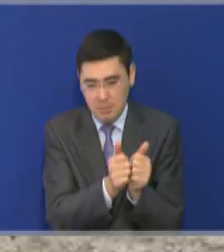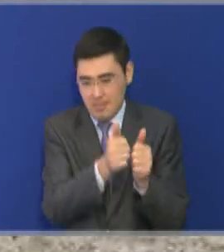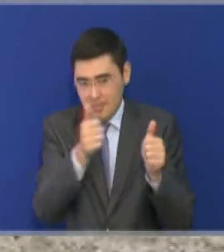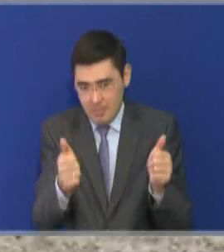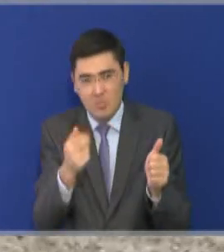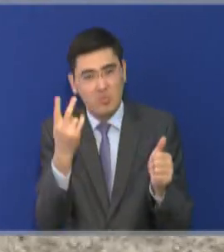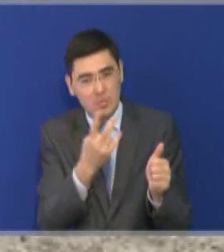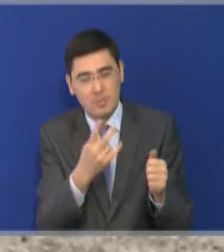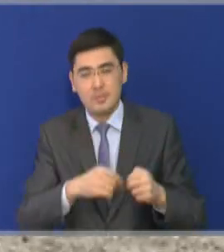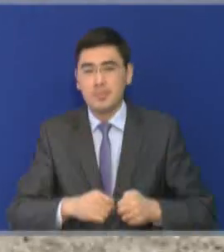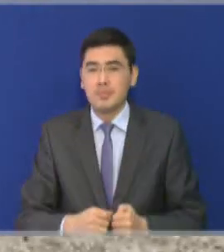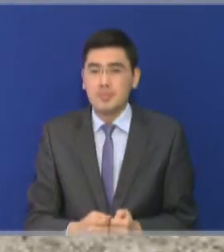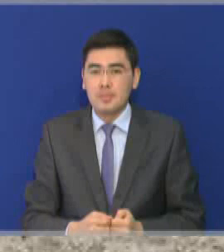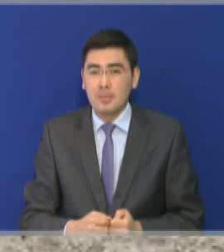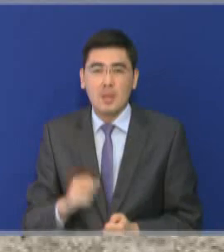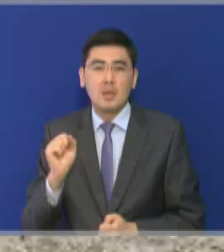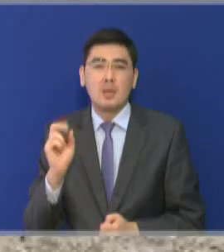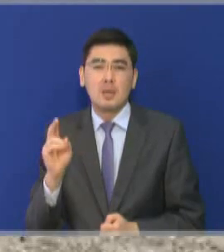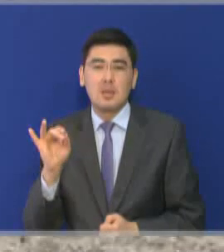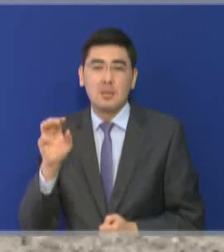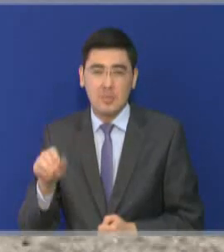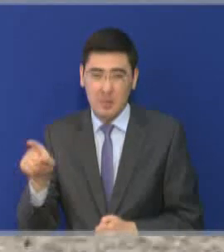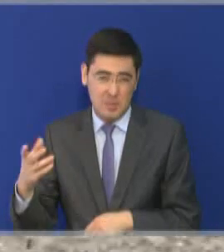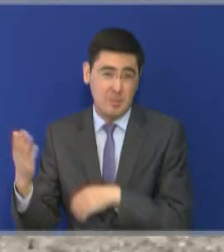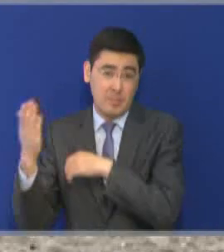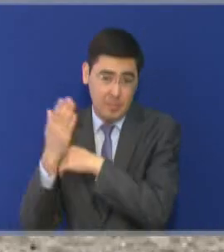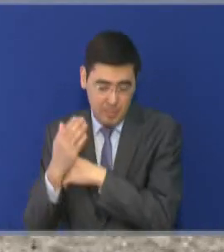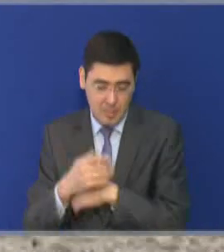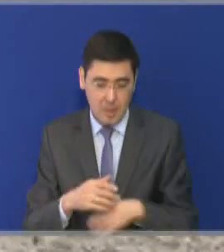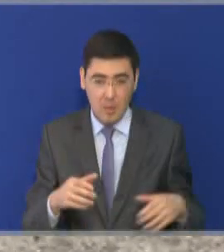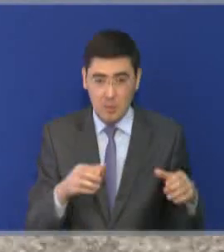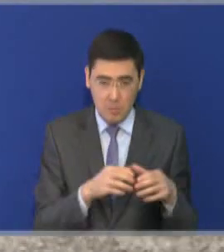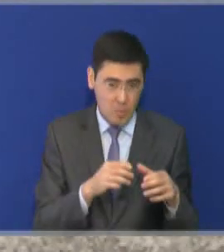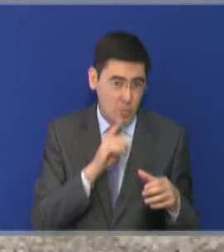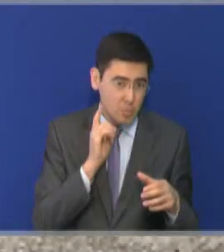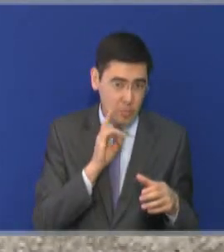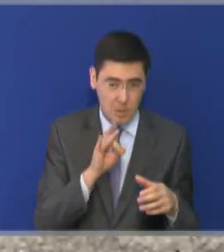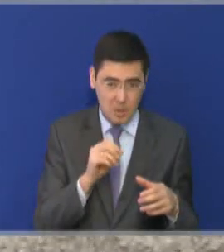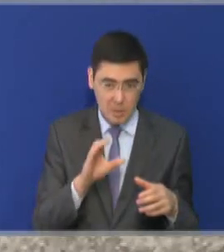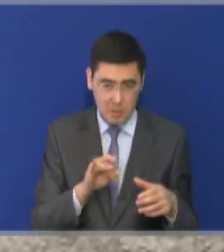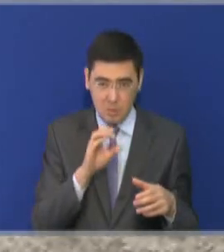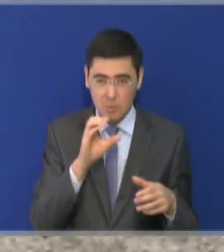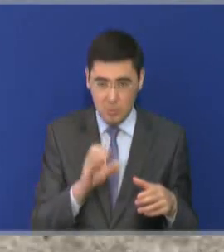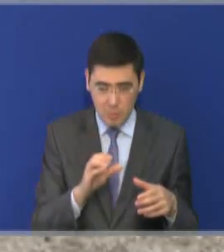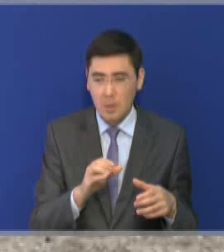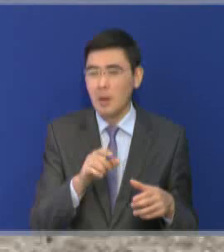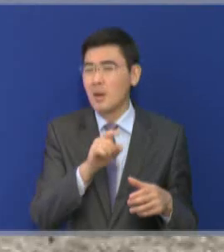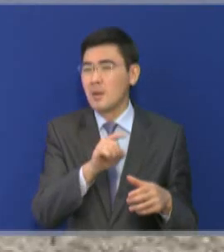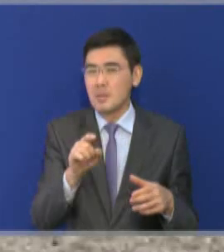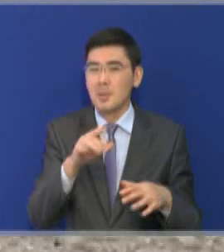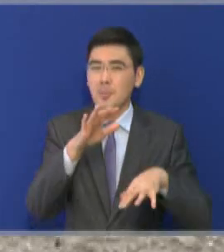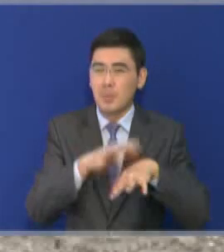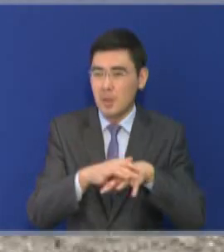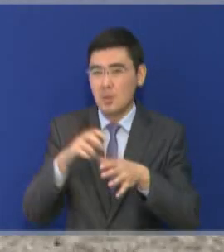В настоящее время по поручению акимата города Семей специалисты молодежного ресурсного центра проводят разъяснительную работу в отделениях Казпочты,